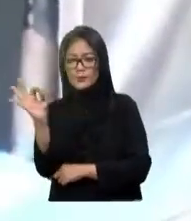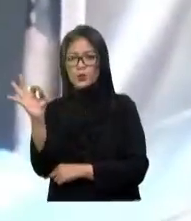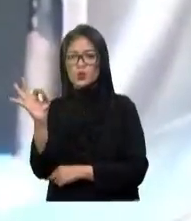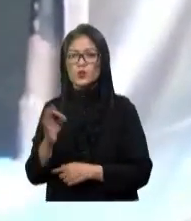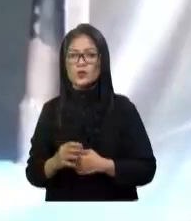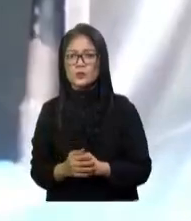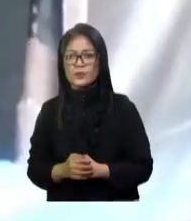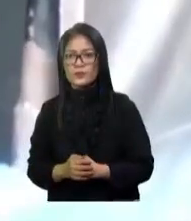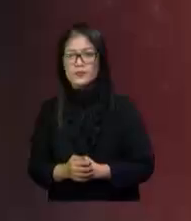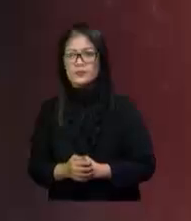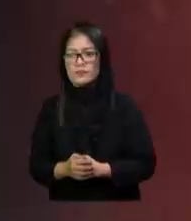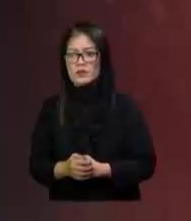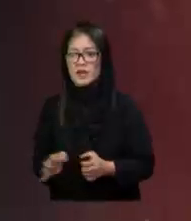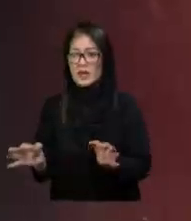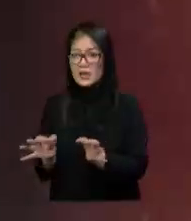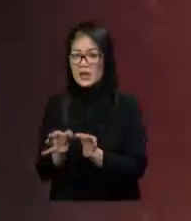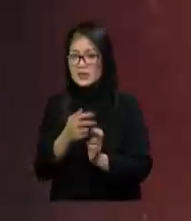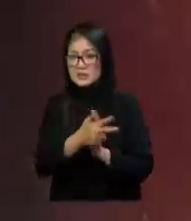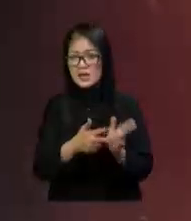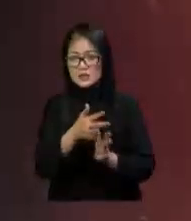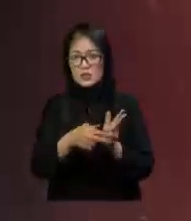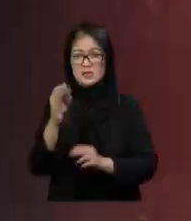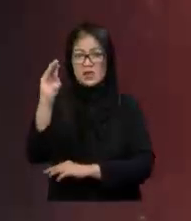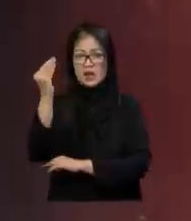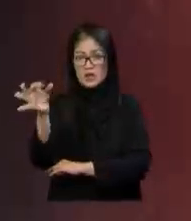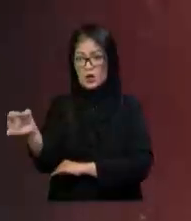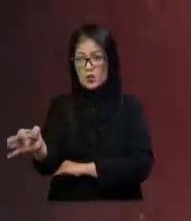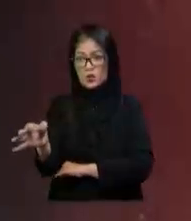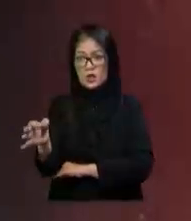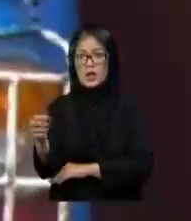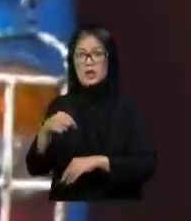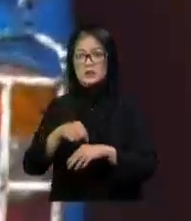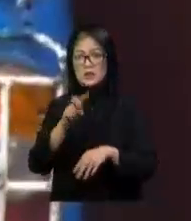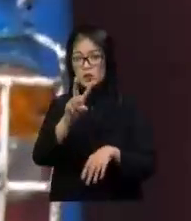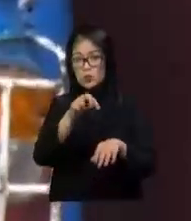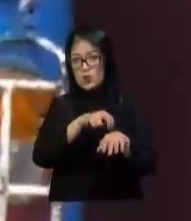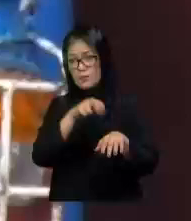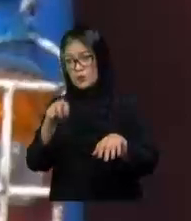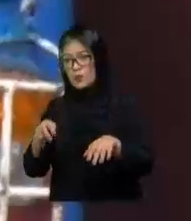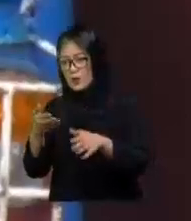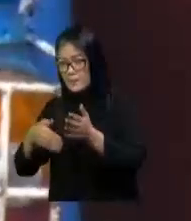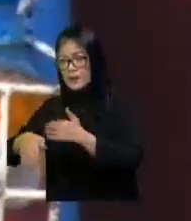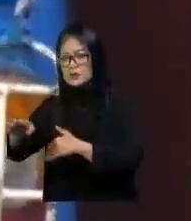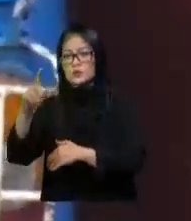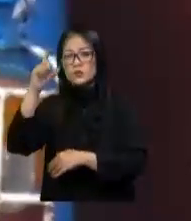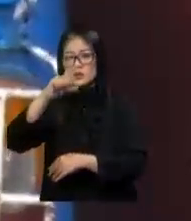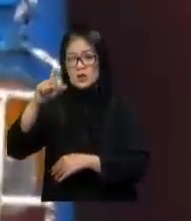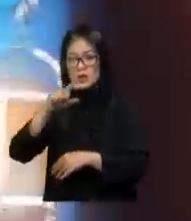Di sekitaran Stasiun Jakarta Kota, Endang kemudian menurunkan keduanya dan kembali melanjutkan perjalanan untuk mencari penumpang